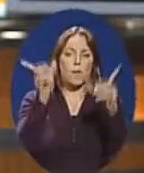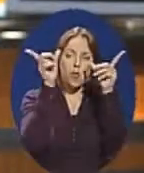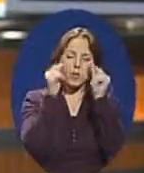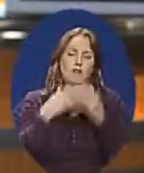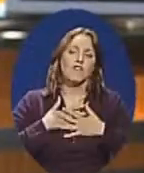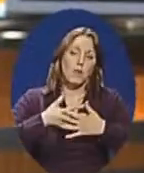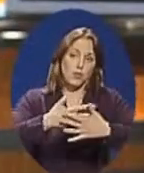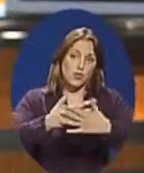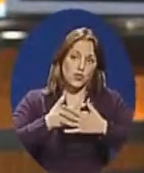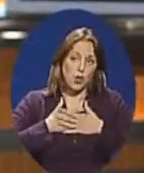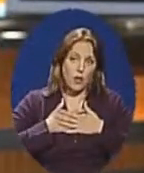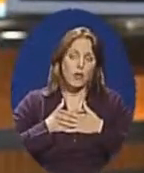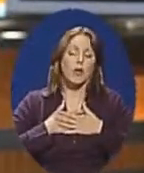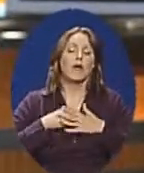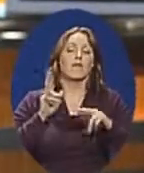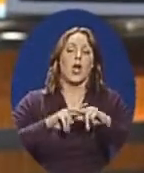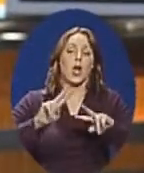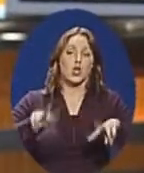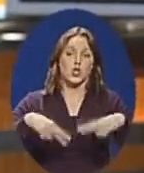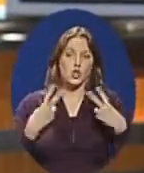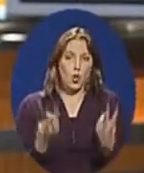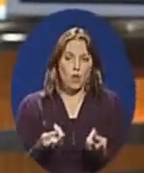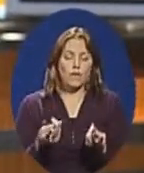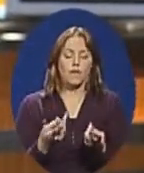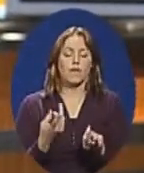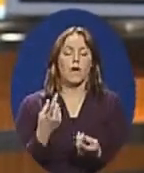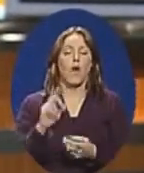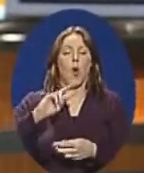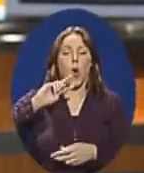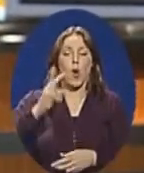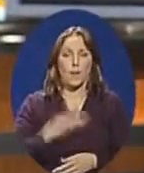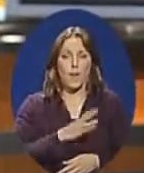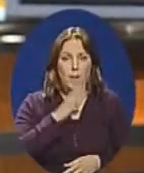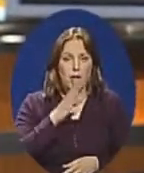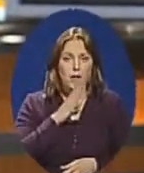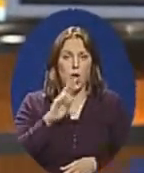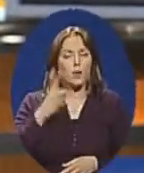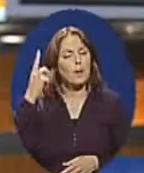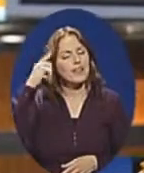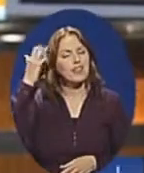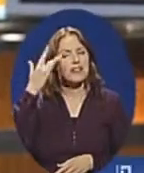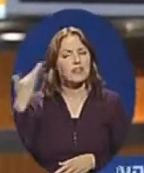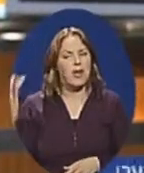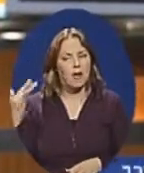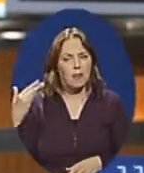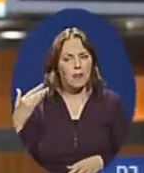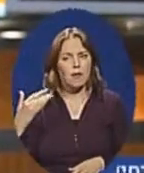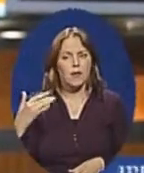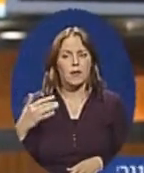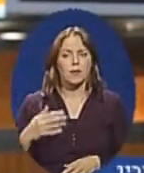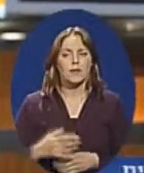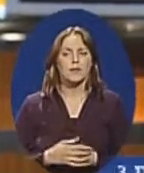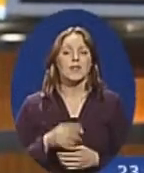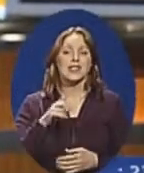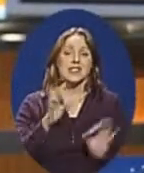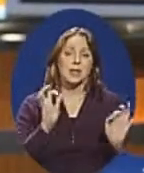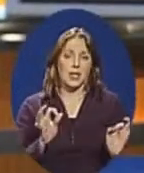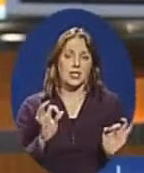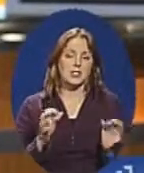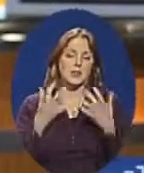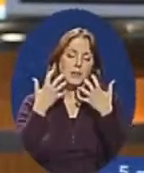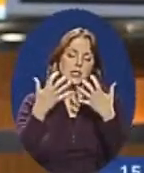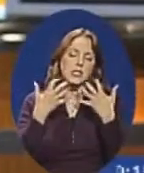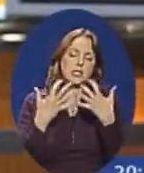ומהשלב הזה שוב הגלגל מסתובב לאחור, ושוב מתרחש דימום נוסף. זו בעצם